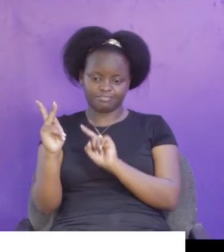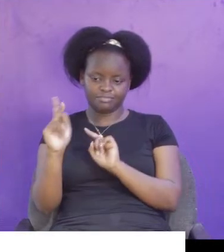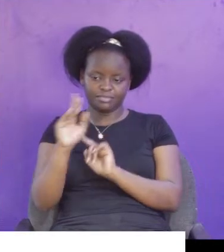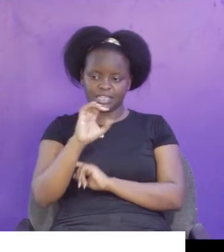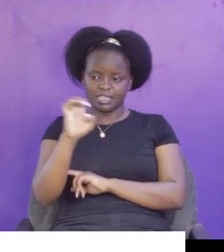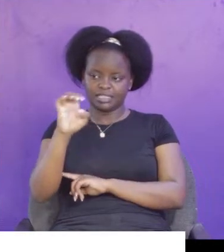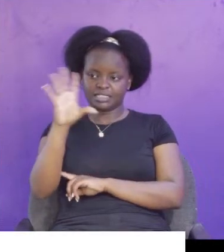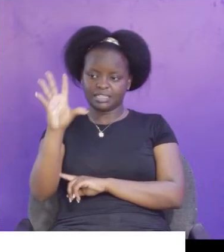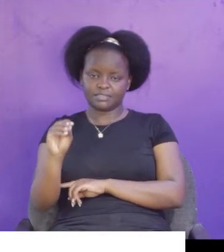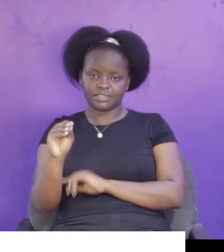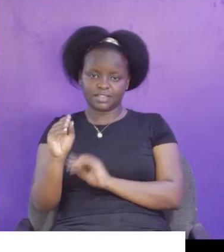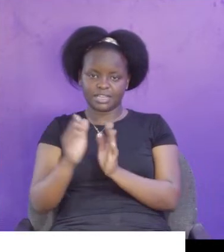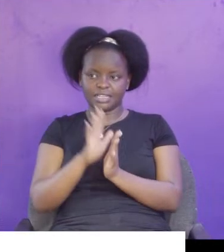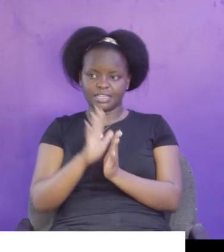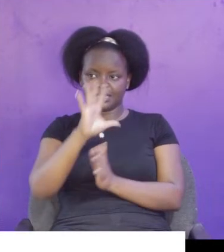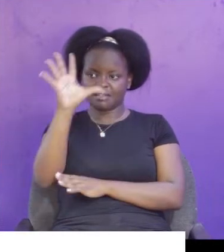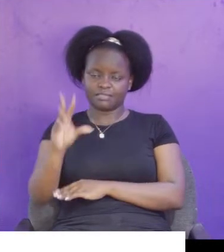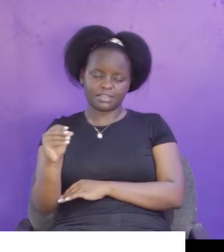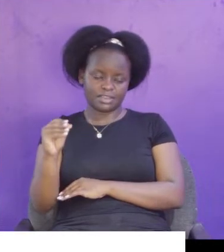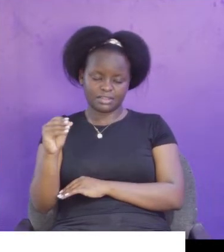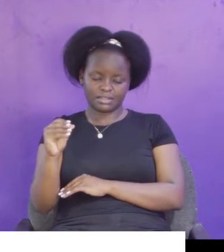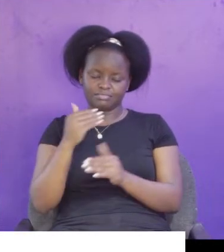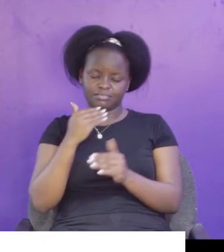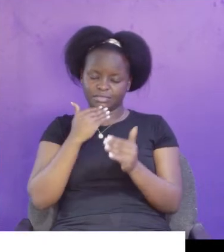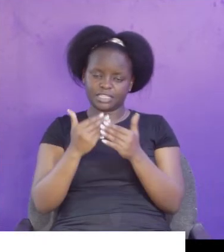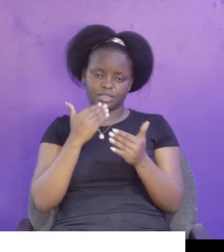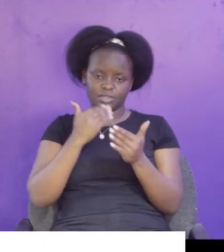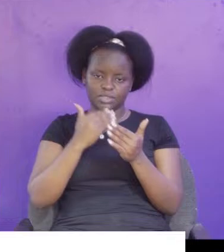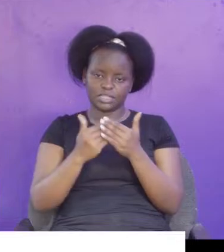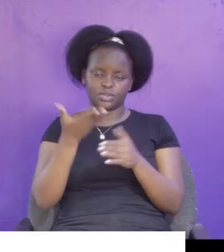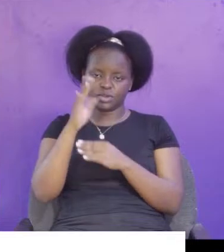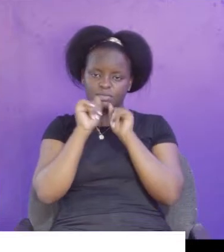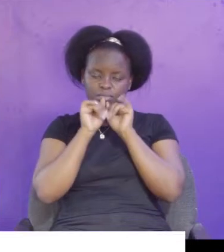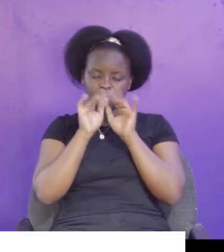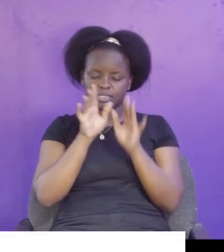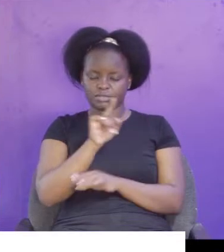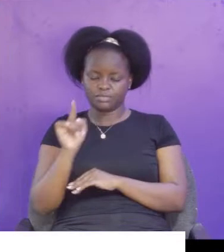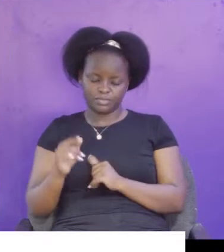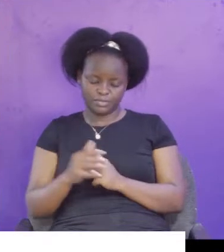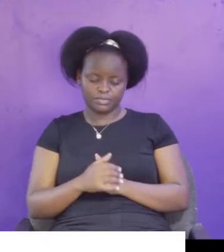na Afrika kwa jumla. Asanteni sana, Mungu awabariki.